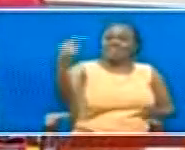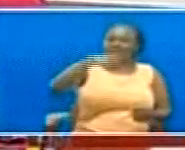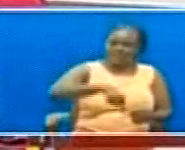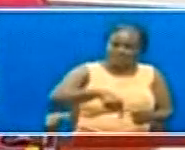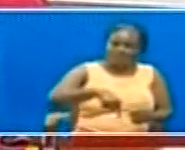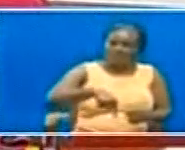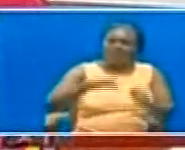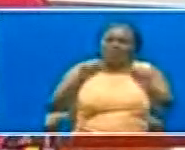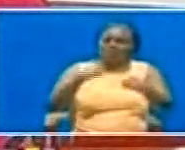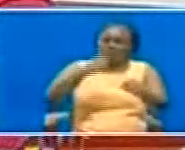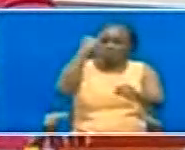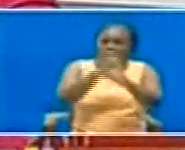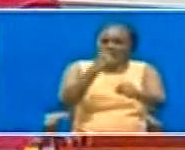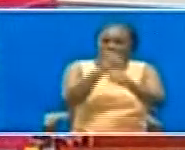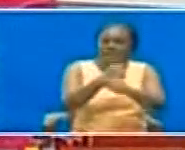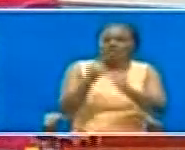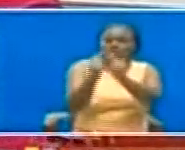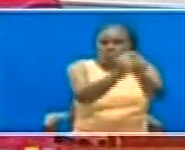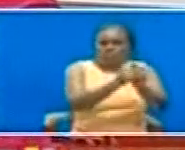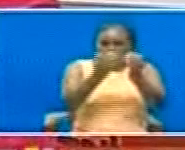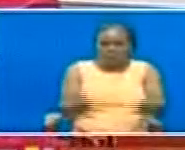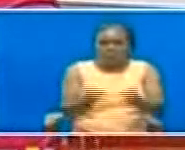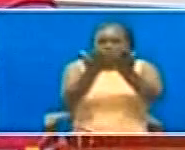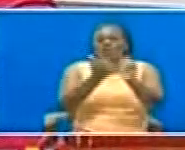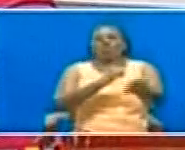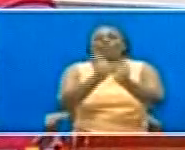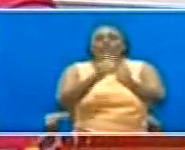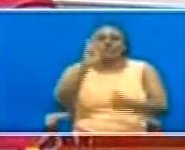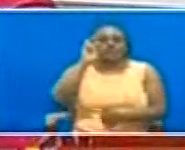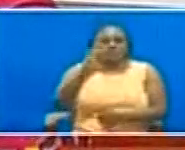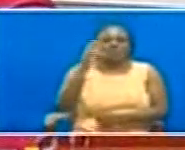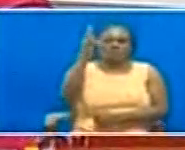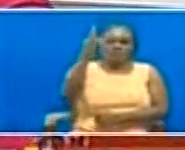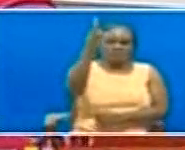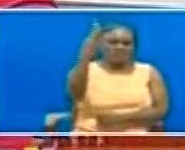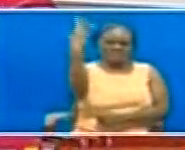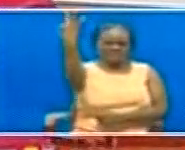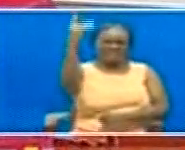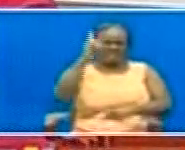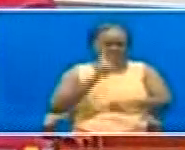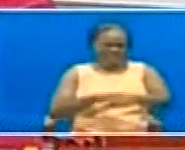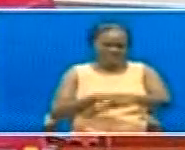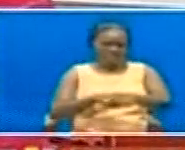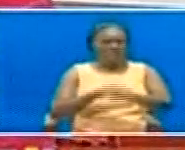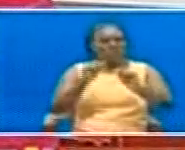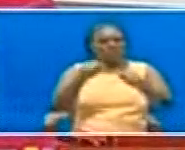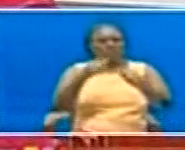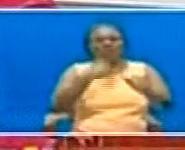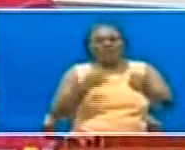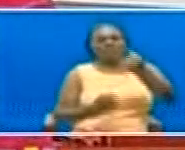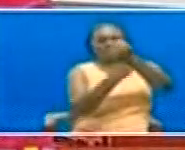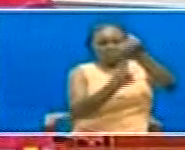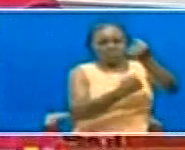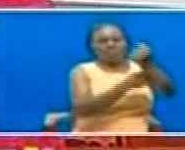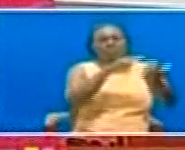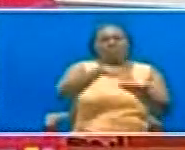tunaweza shirikiana tu tuinwe hii game. So tukiendelea mbele, maybe season 3 utaona tutakuja na watu wengine na pia pesa